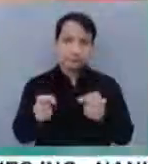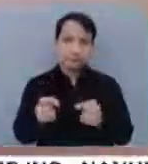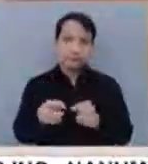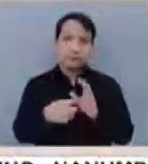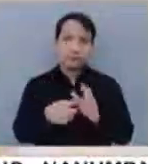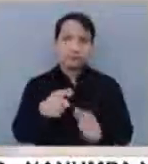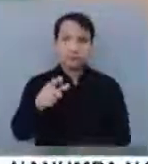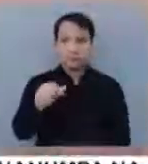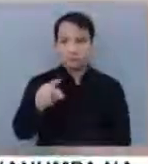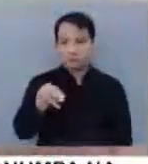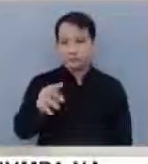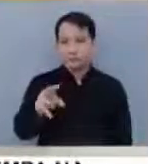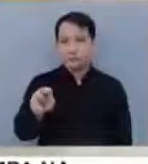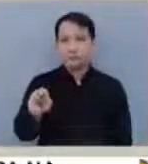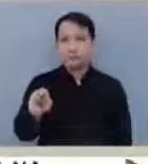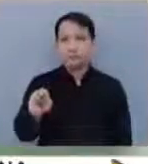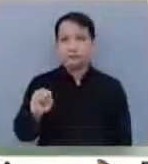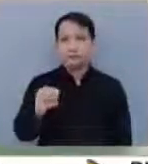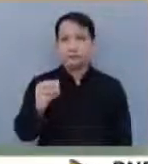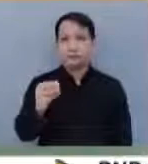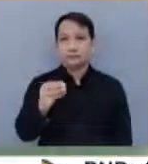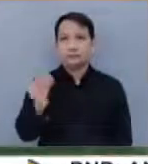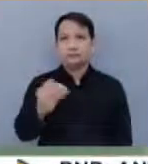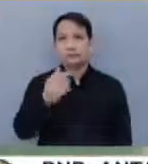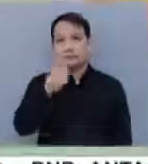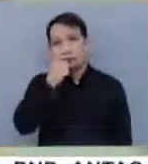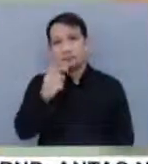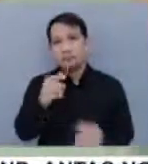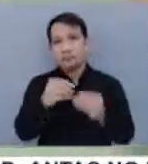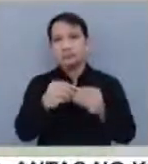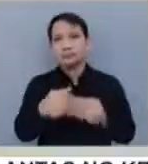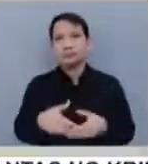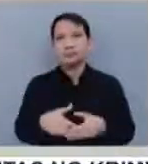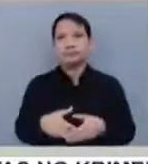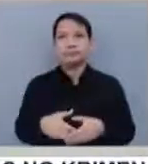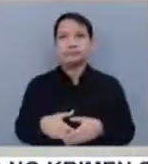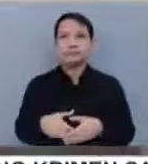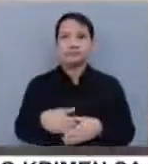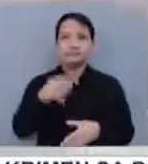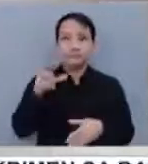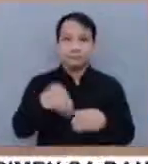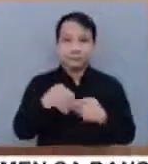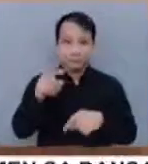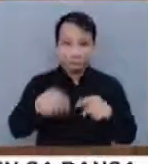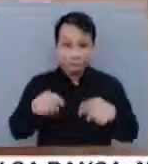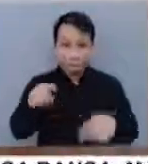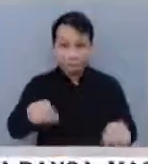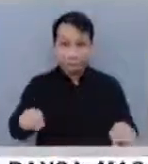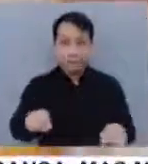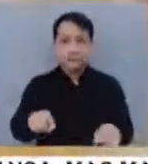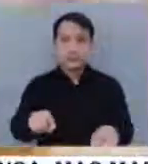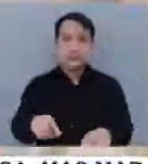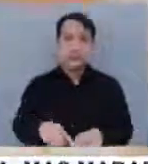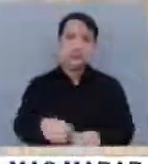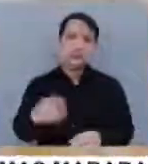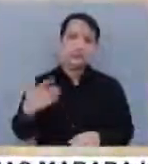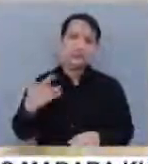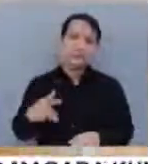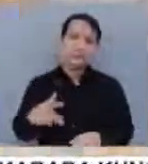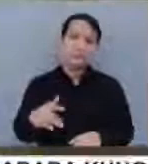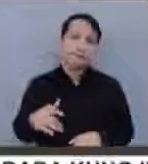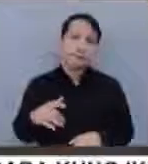journaling. So imbis na nagpa-plan lang sila, nag-i-incorporate sila ng iba't iba pang anime,